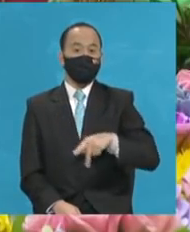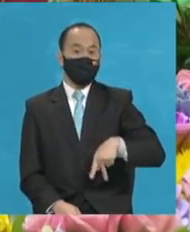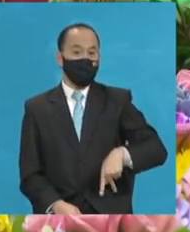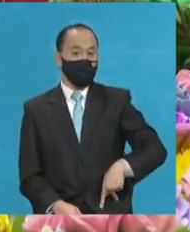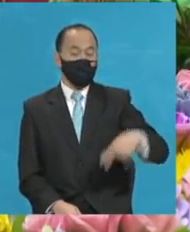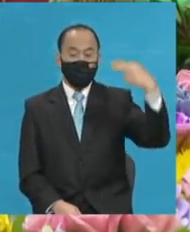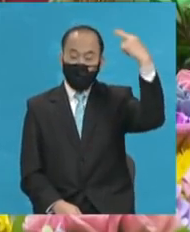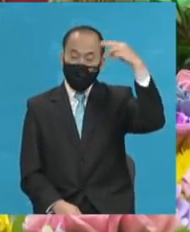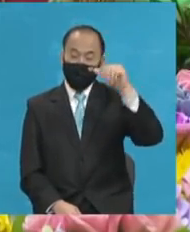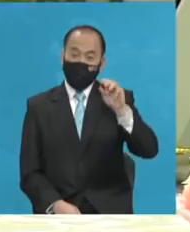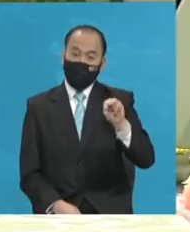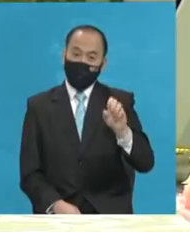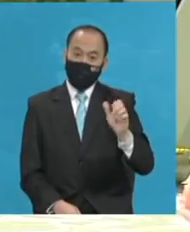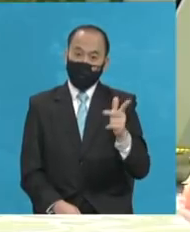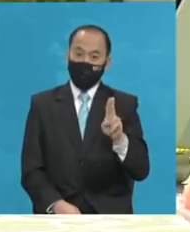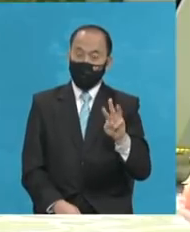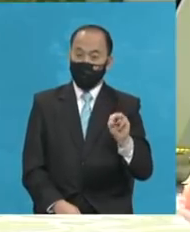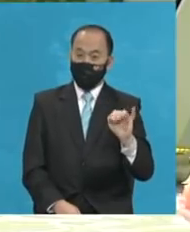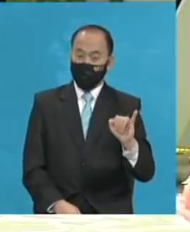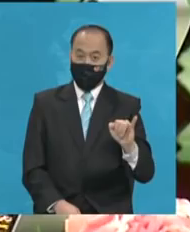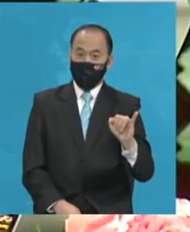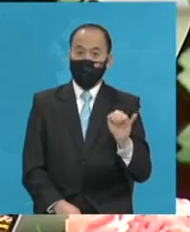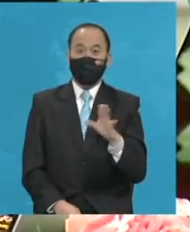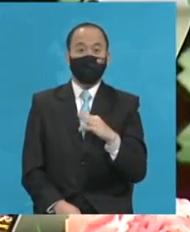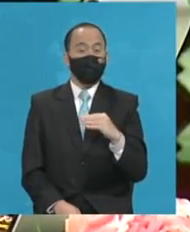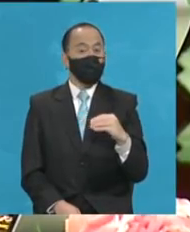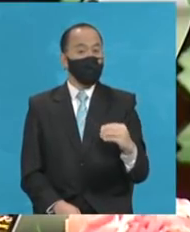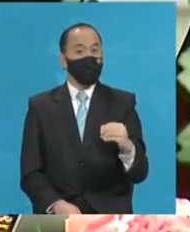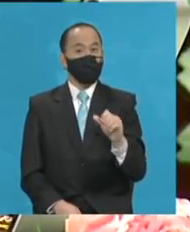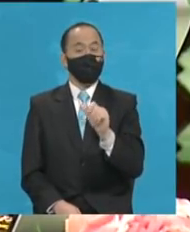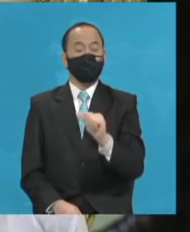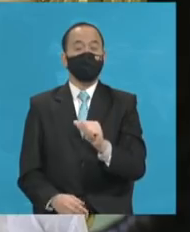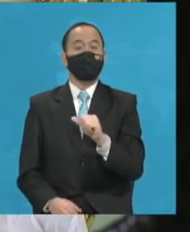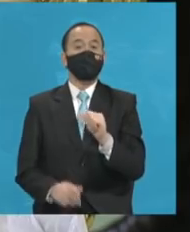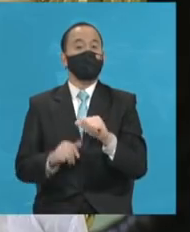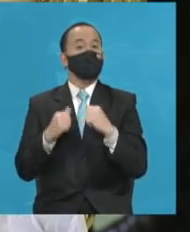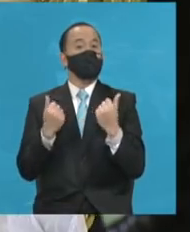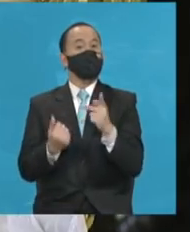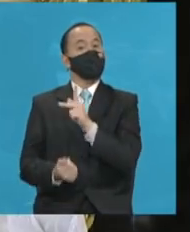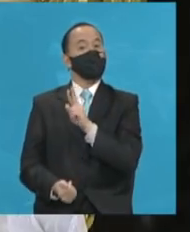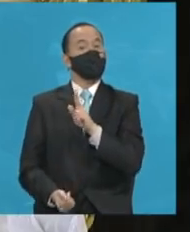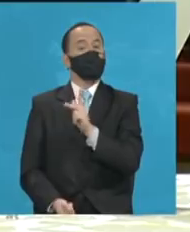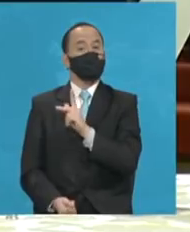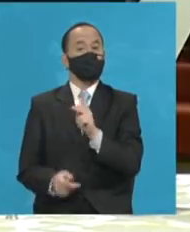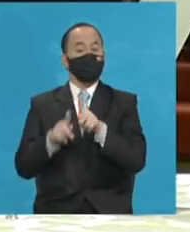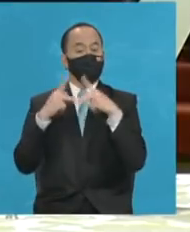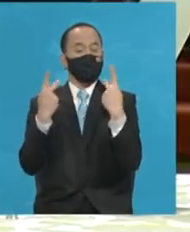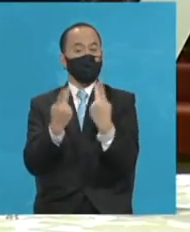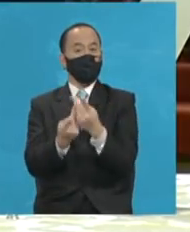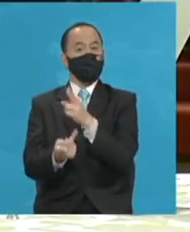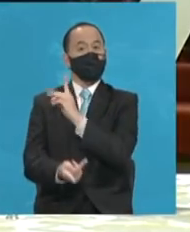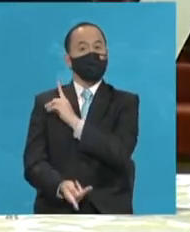pengiran anak putri hanya amal mikrosomal Islam serta ahli-ahli kerabat diraja yang lain